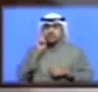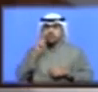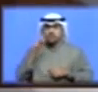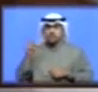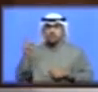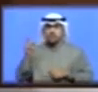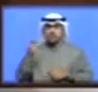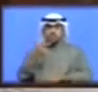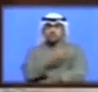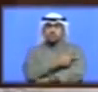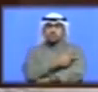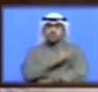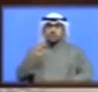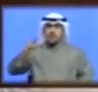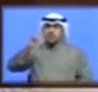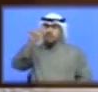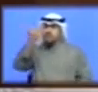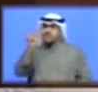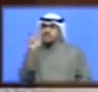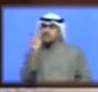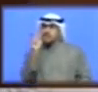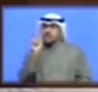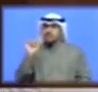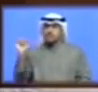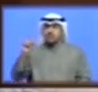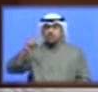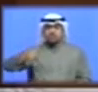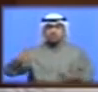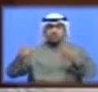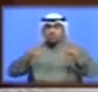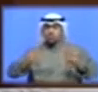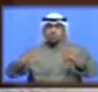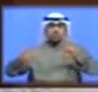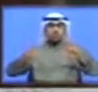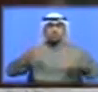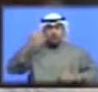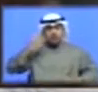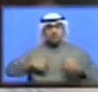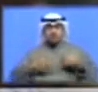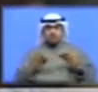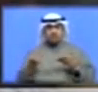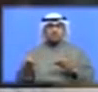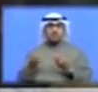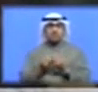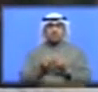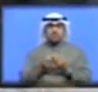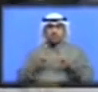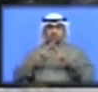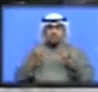يجريه مستشفى زين للأنف والأذن والحنجرة أسبوعيا. هذا ما تم الكشف عنه في